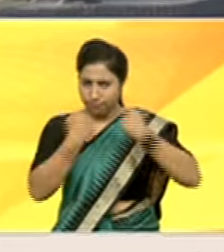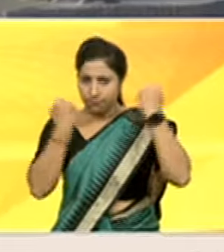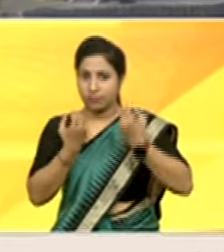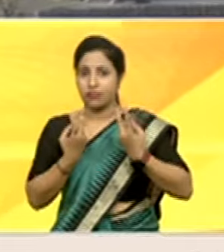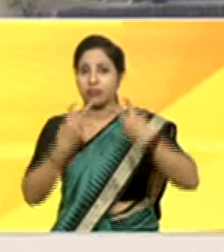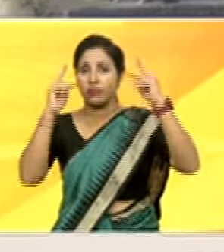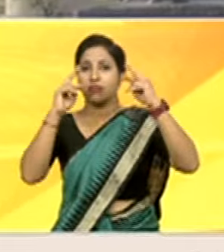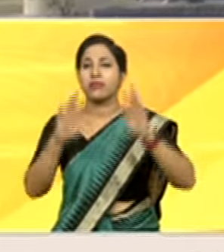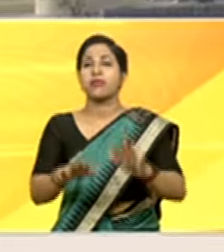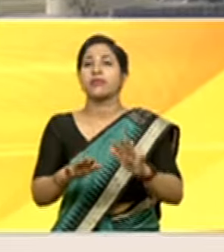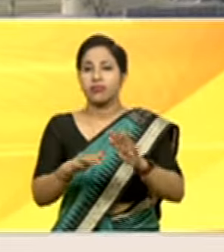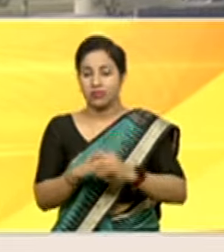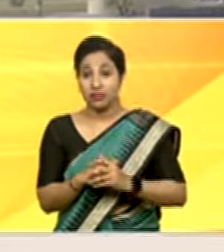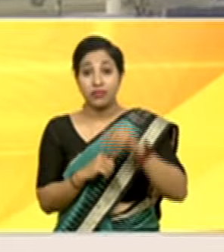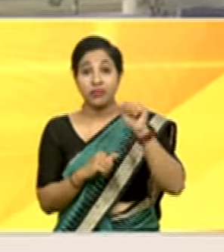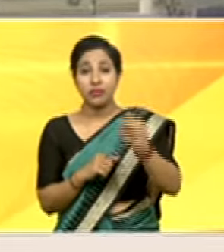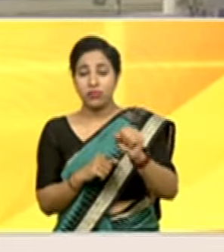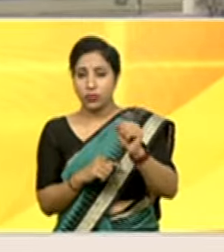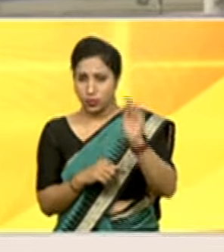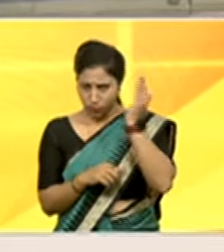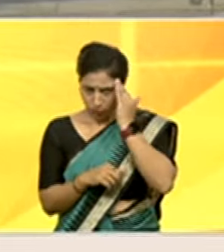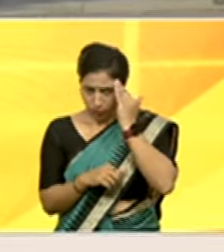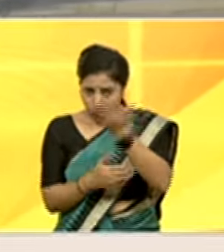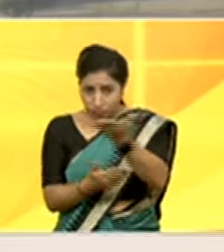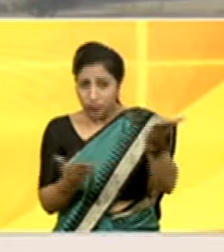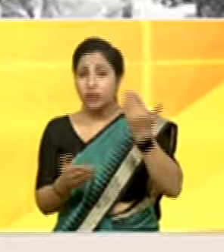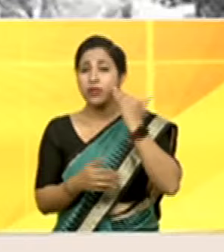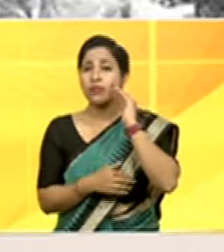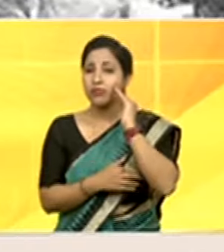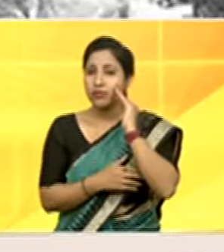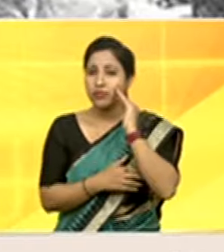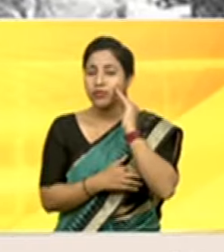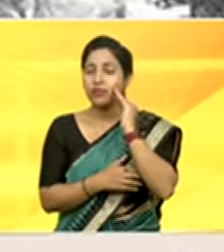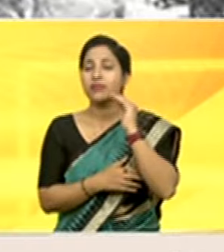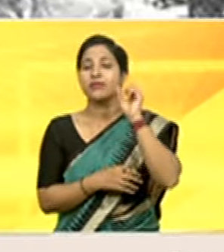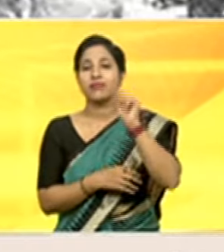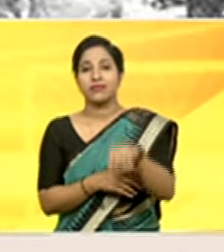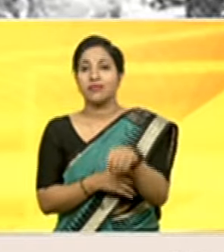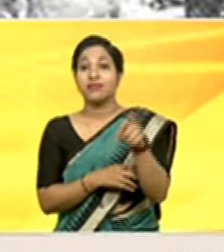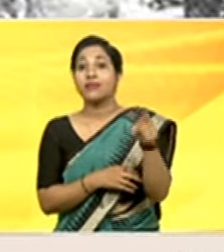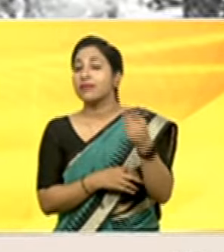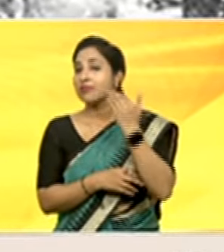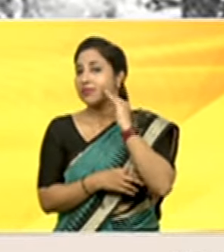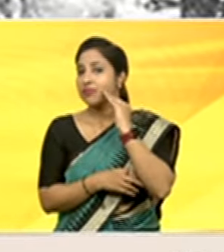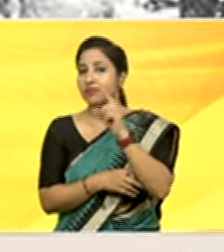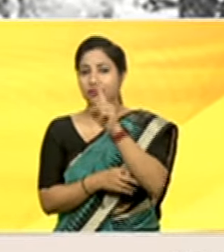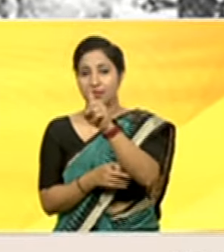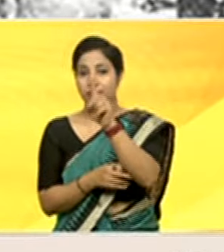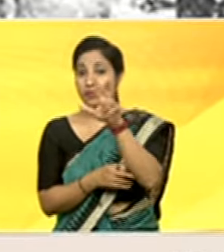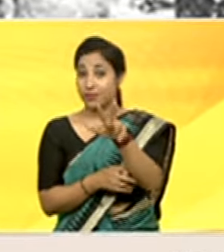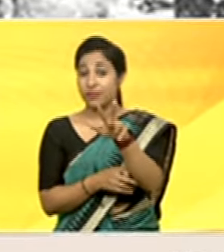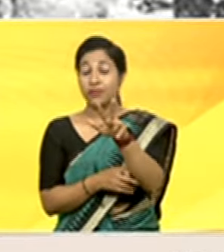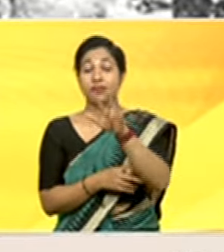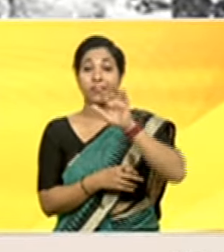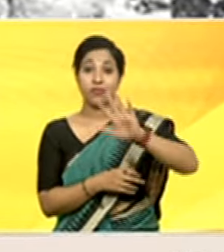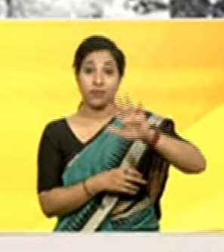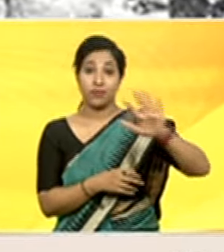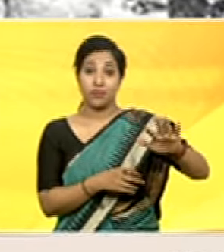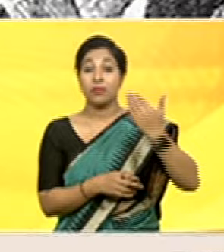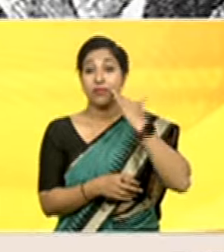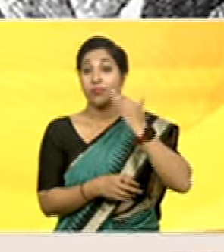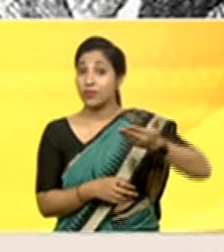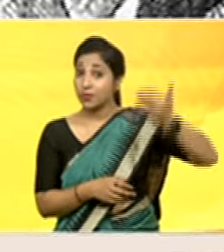मुकाबला किया और जानते हैं ये कब हुआ था ये हुआ था अठारा सो पच्पन में